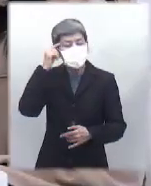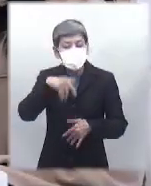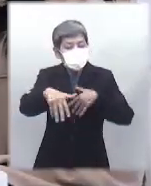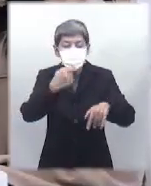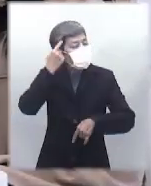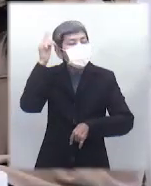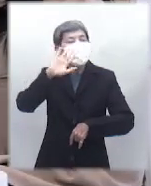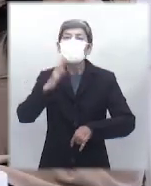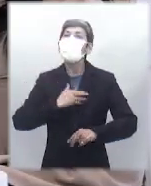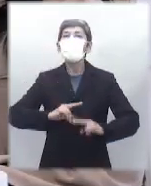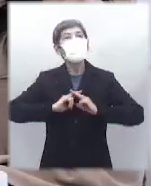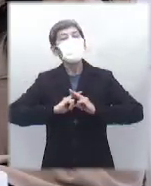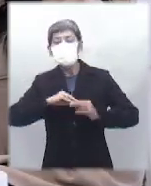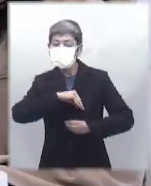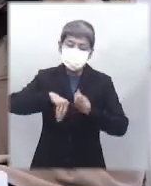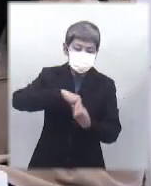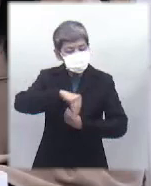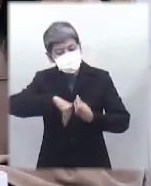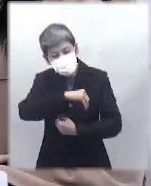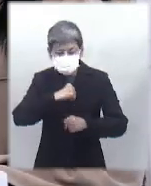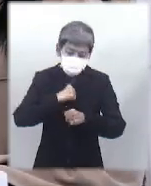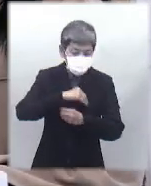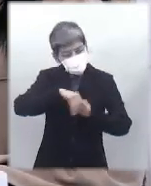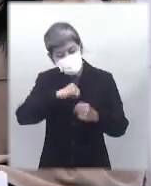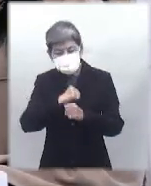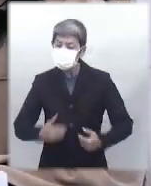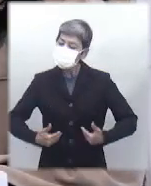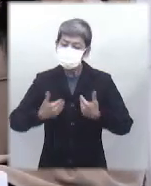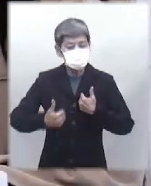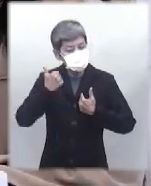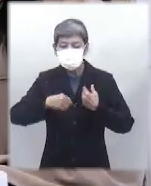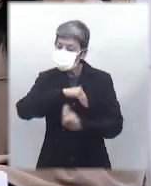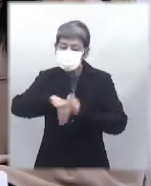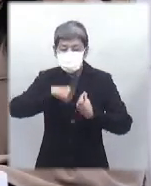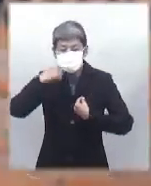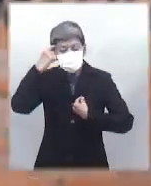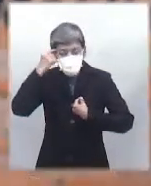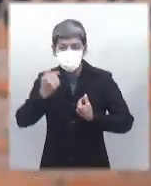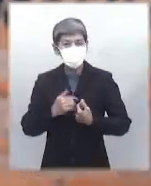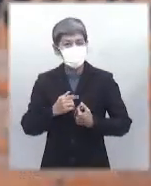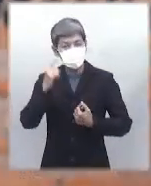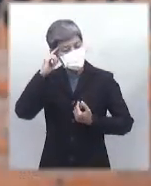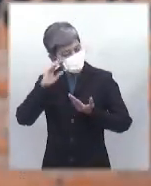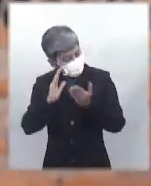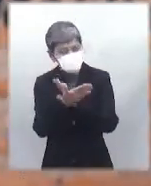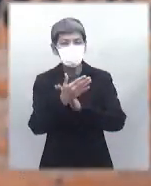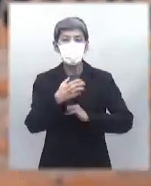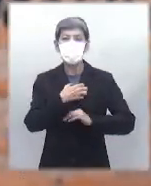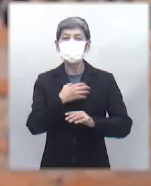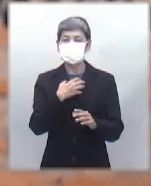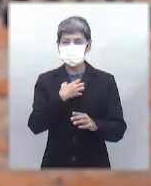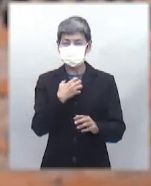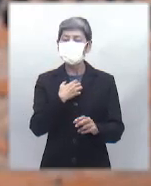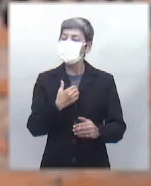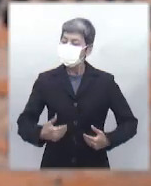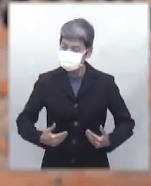เคยคิดถึงมุมมองอะไรก็คิดว่าเออเป็นเรื่องธุรกิจเป็นเรื่องการทำงานเพื่อเอาชีวิตเรารอดอย่างเดียวแต่ปัจจุบันไม่ใช่เราอยากจะดำรง